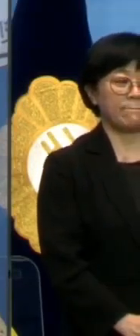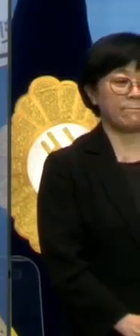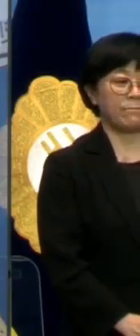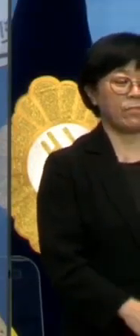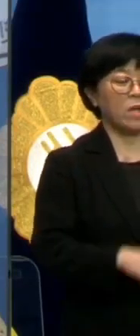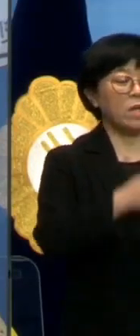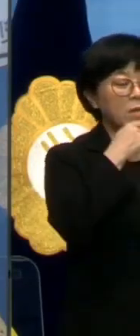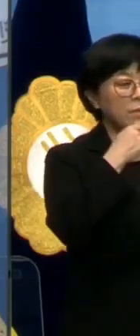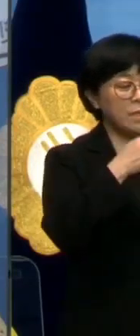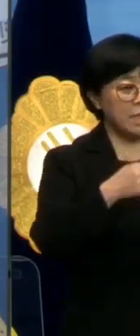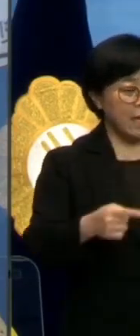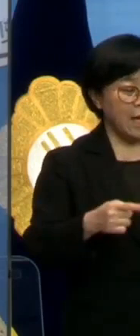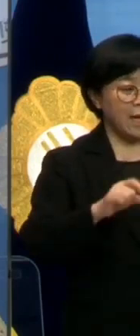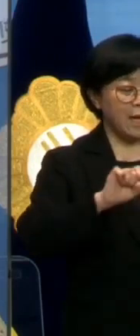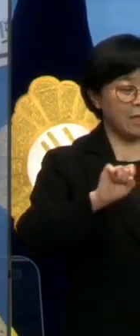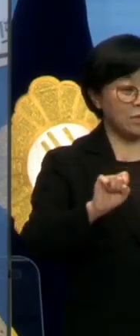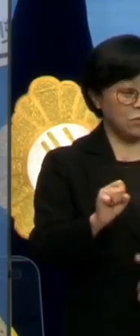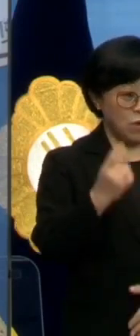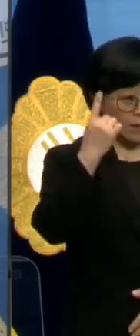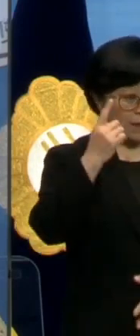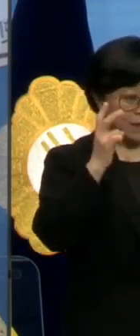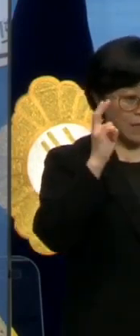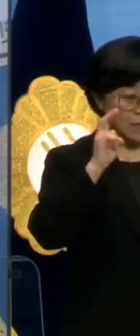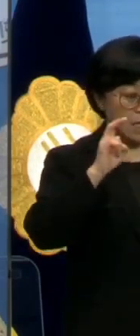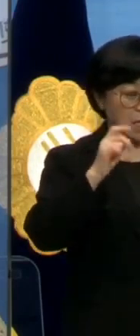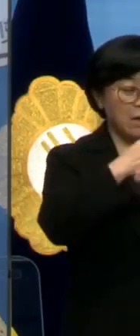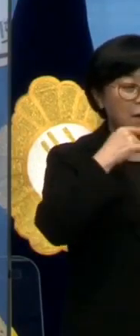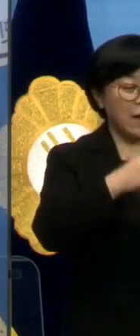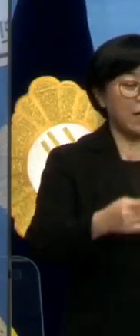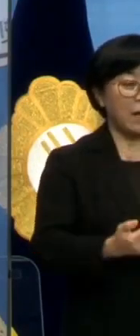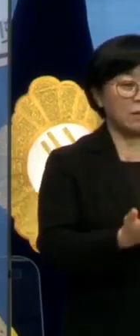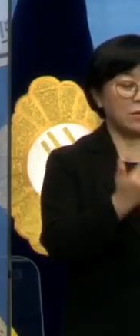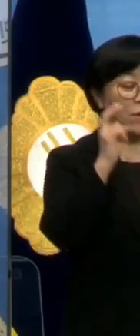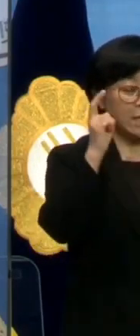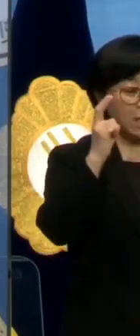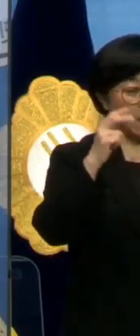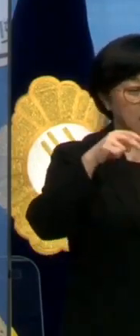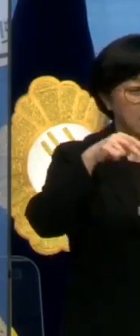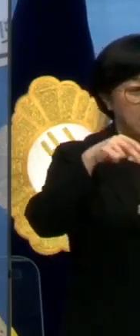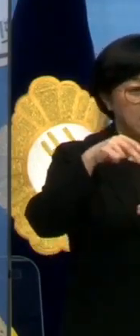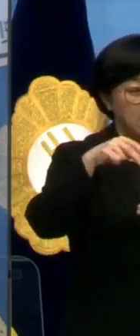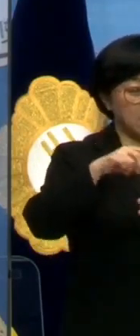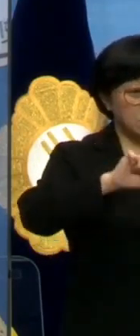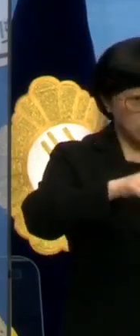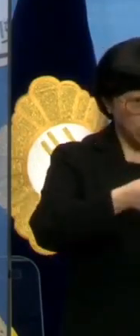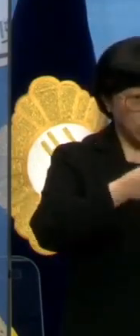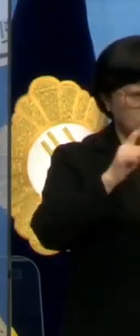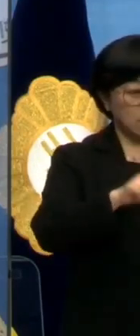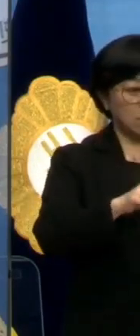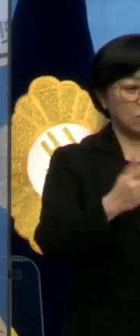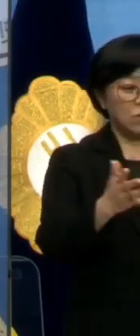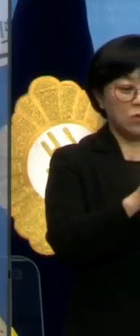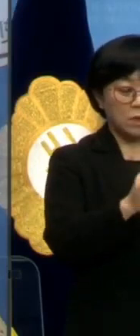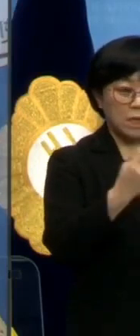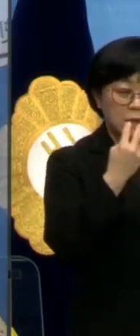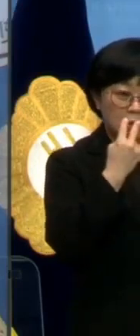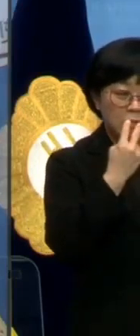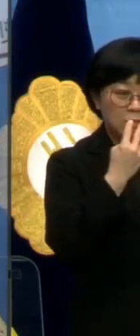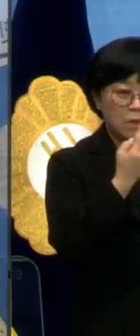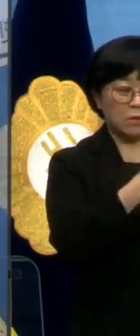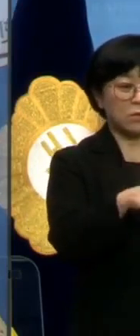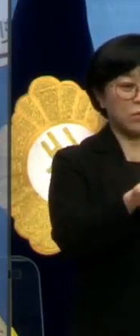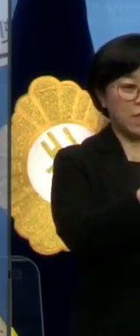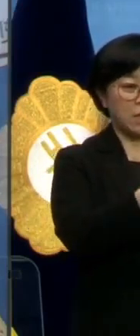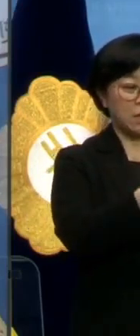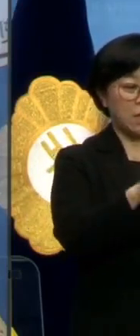중대 죄라는 기업 범죄를 저지른 기 없죠 처벌을 통해서 노동자 생명을 지키는 안전